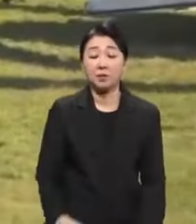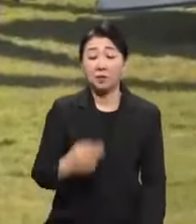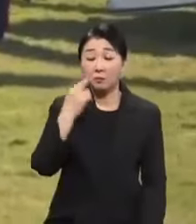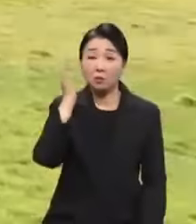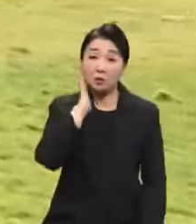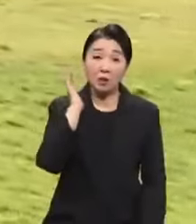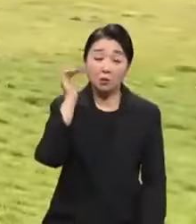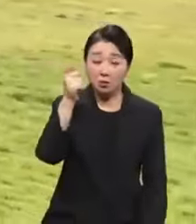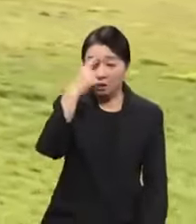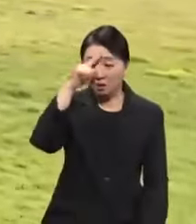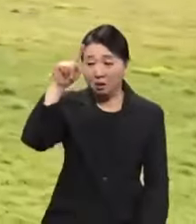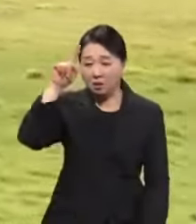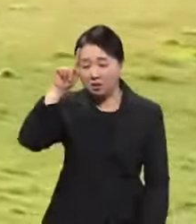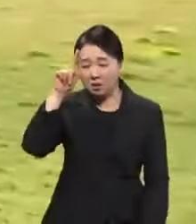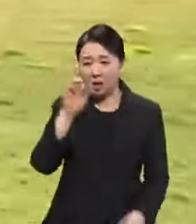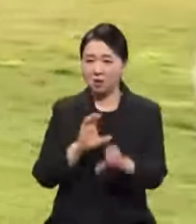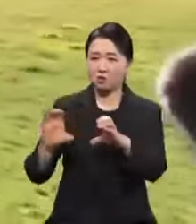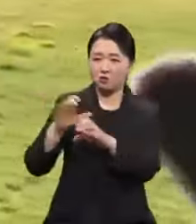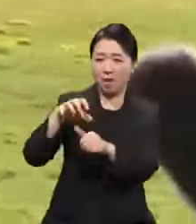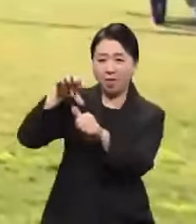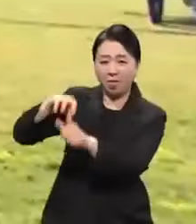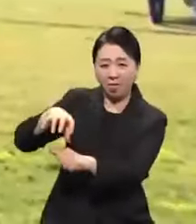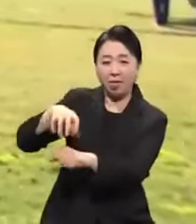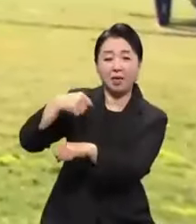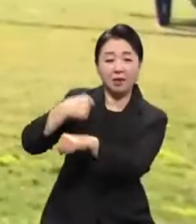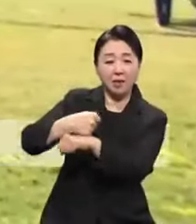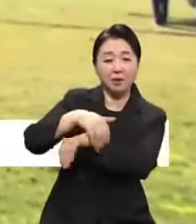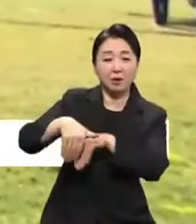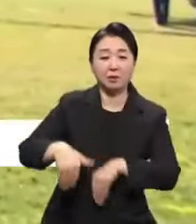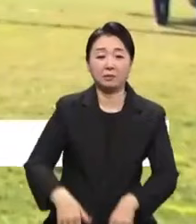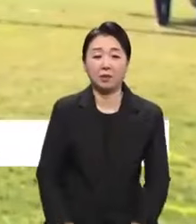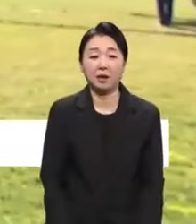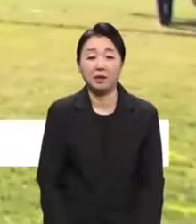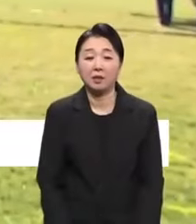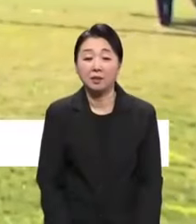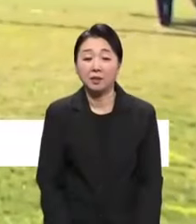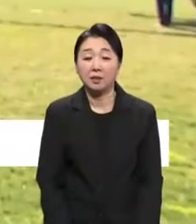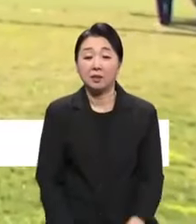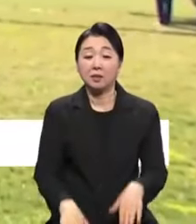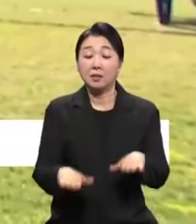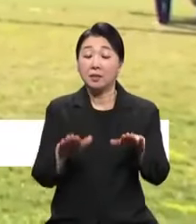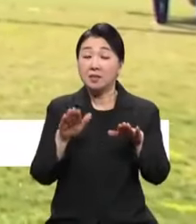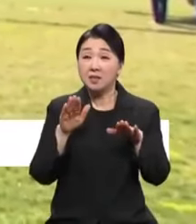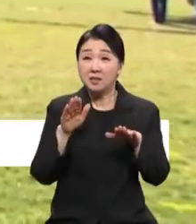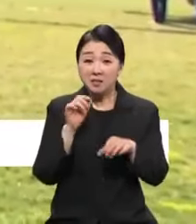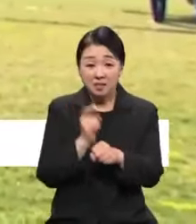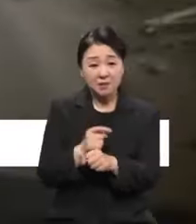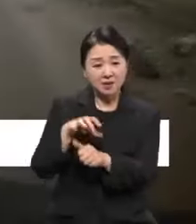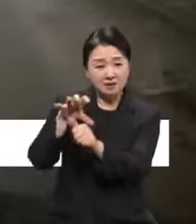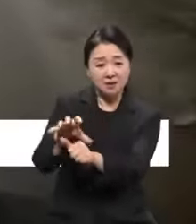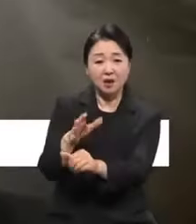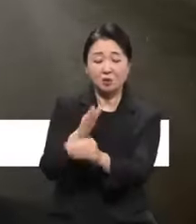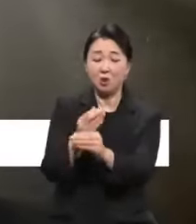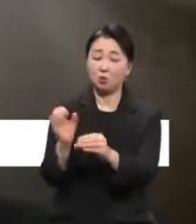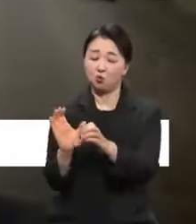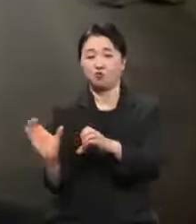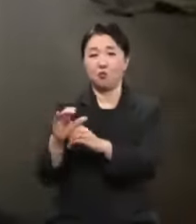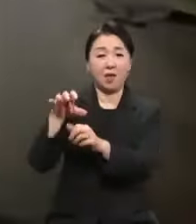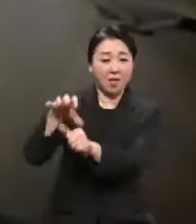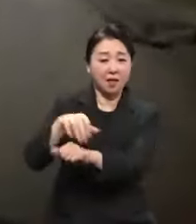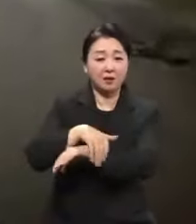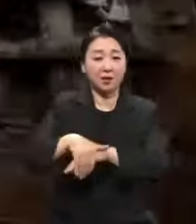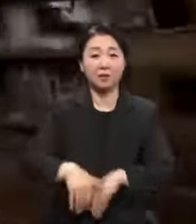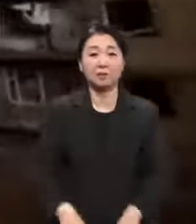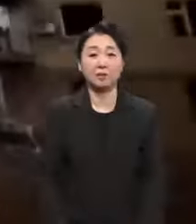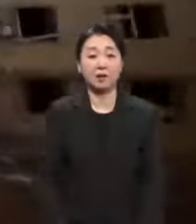대통령은 러시아에 대한 추가 제재를 이야기했습니다. We already have sanctions moving and we're considering additional sanctions, yes. 미국